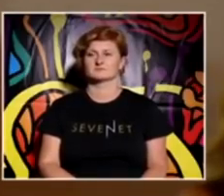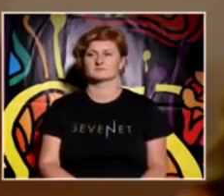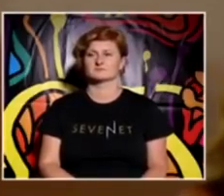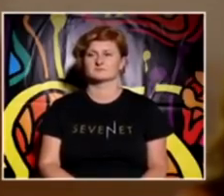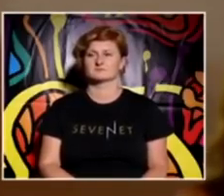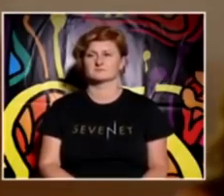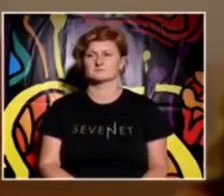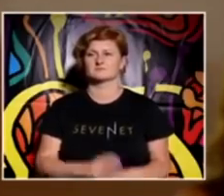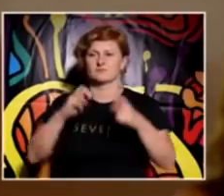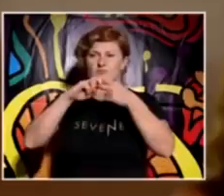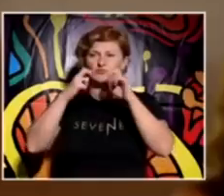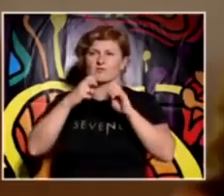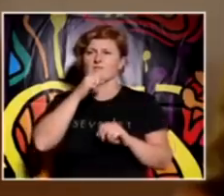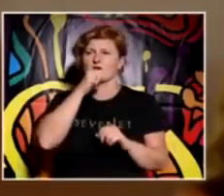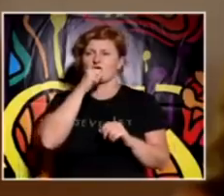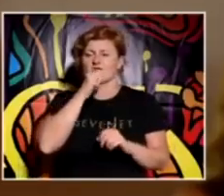Jednak nie słyszymy.